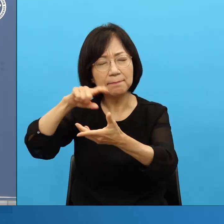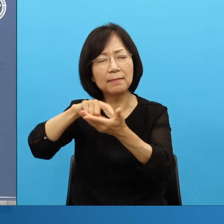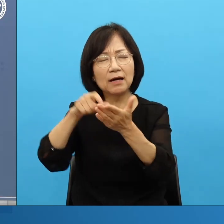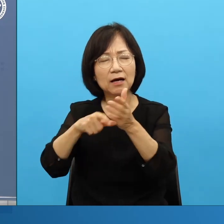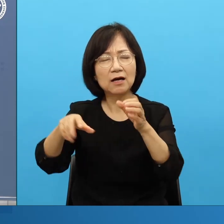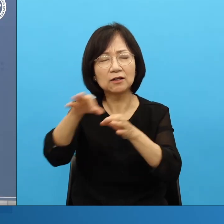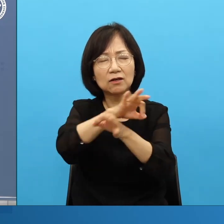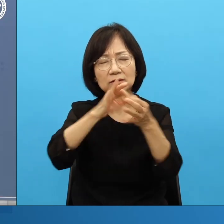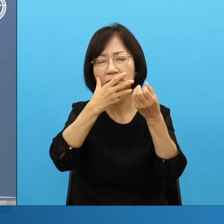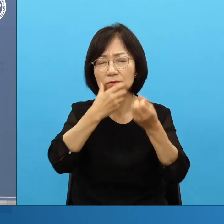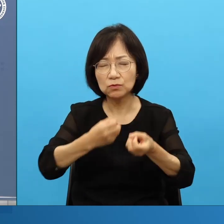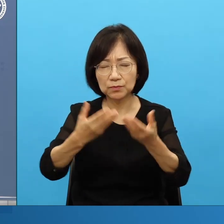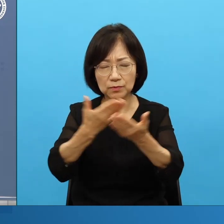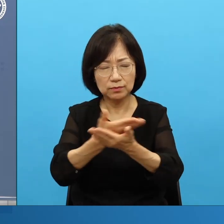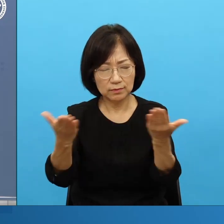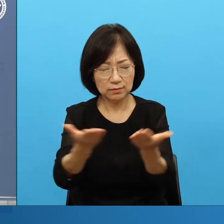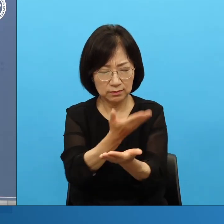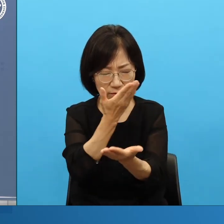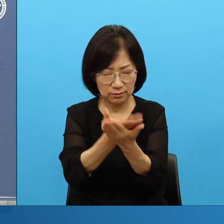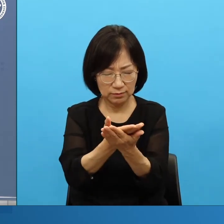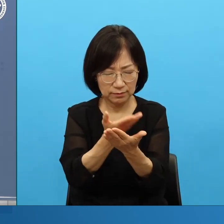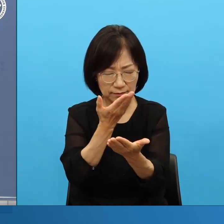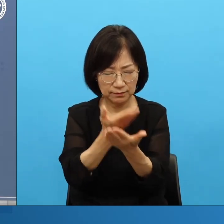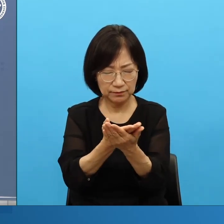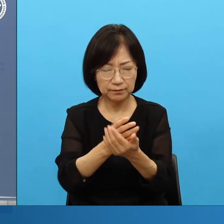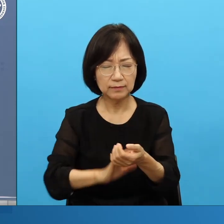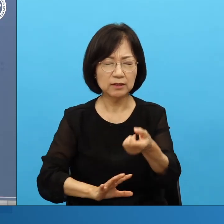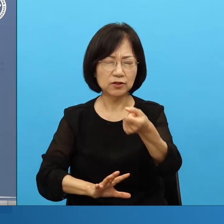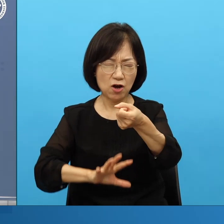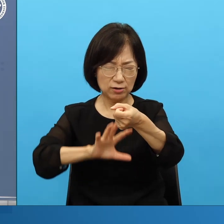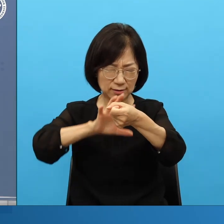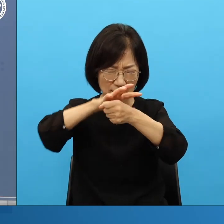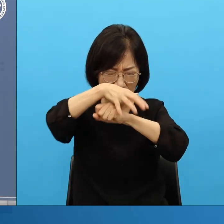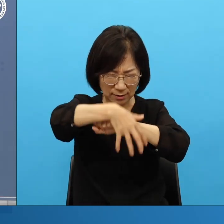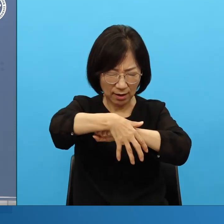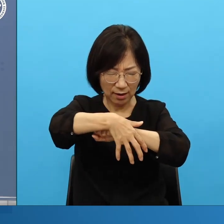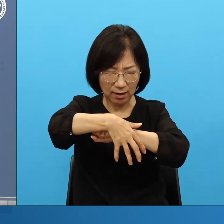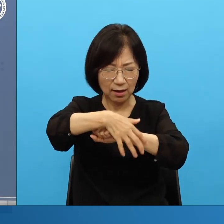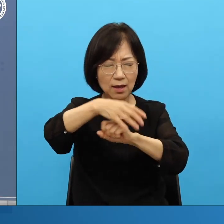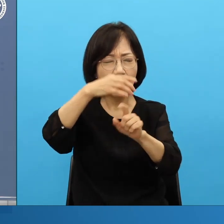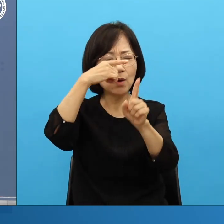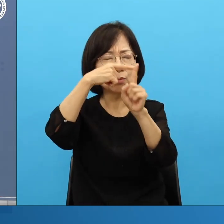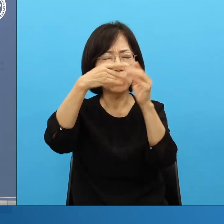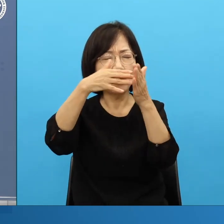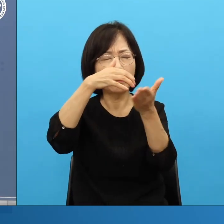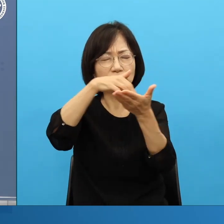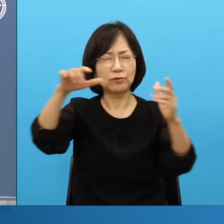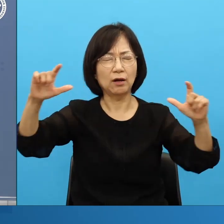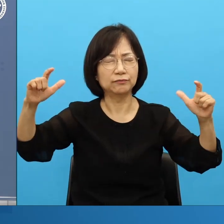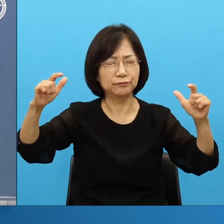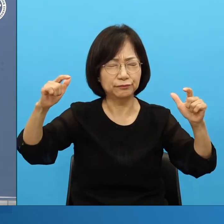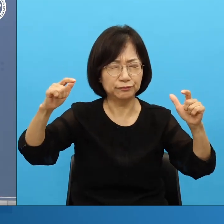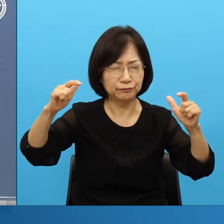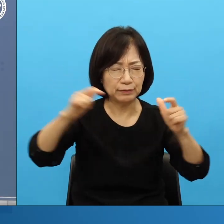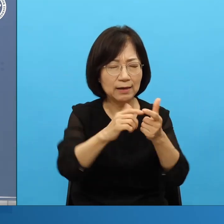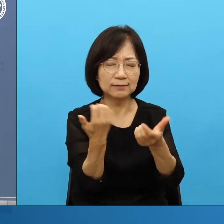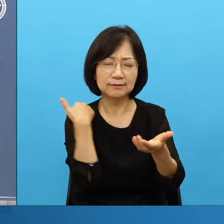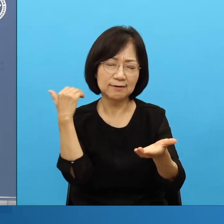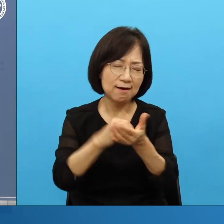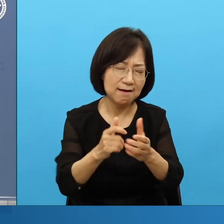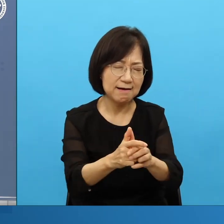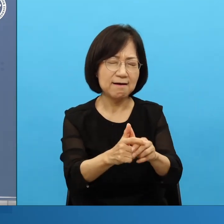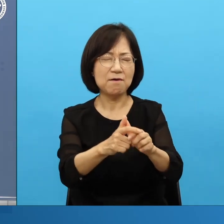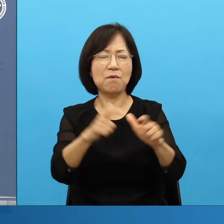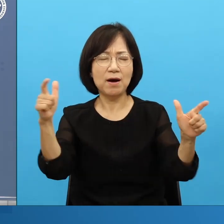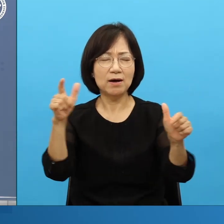of the remnants to really help those in the missions field. 전 세계 문 닫는 교회를 회복시키는 경제를 허락해 주옵소서. Allow us the